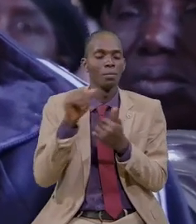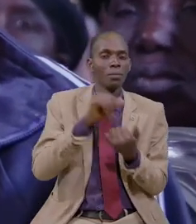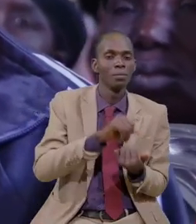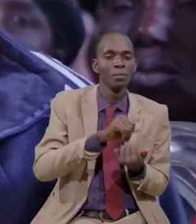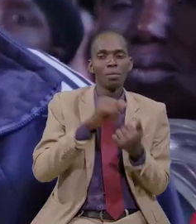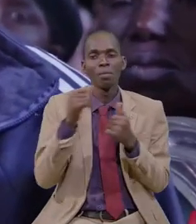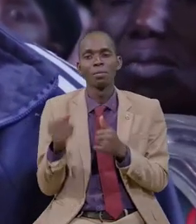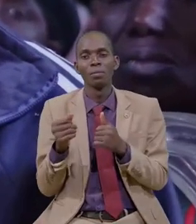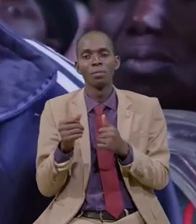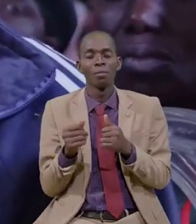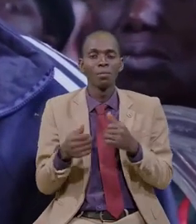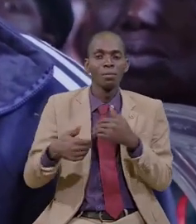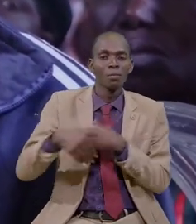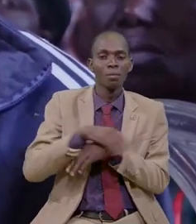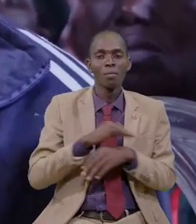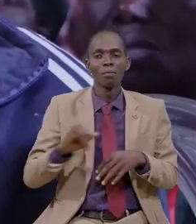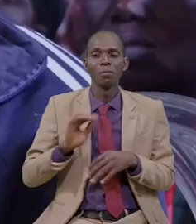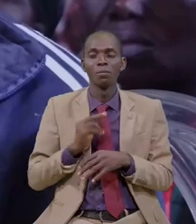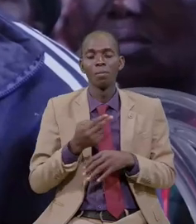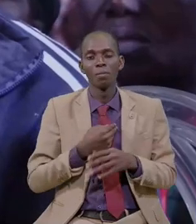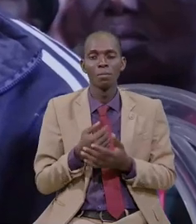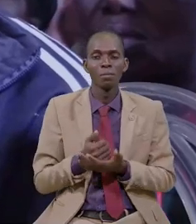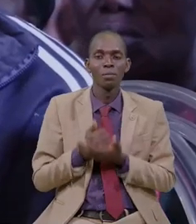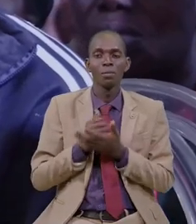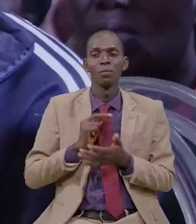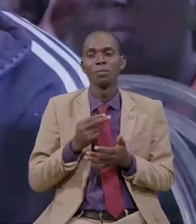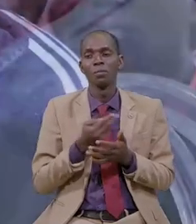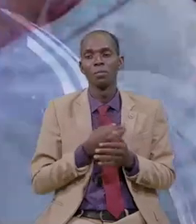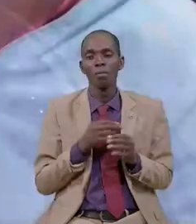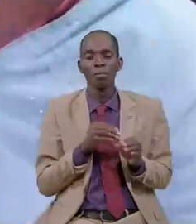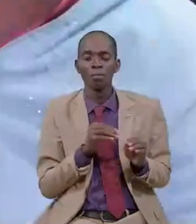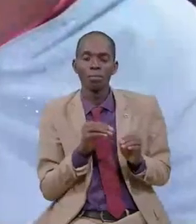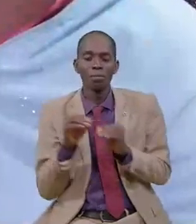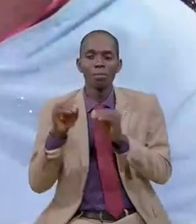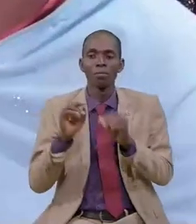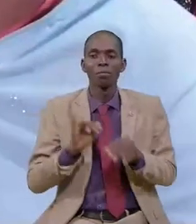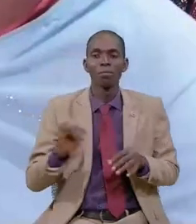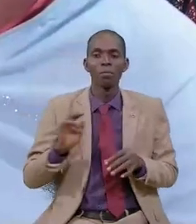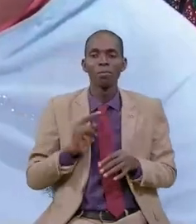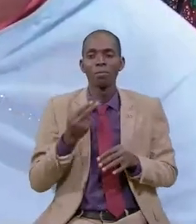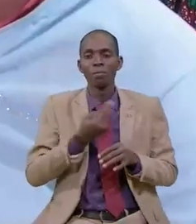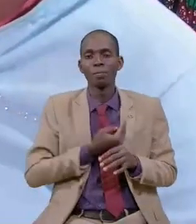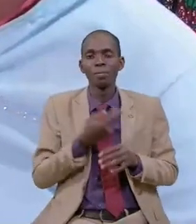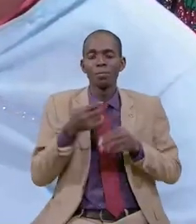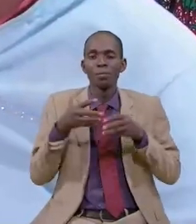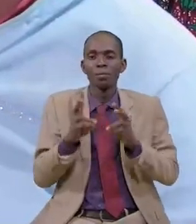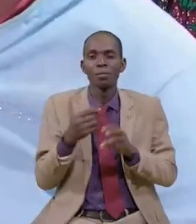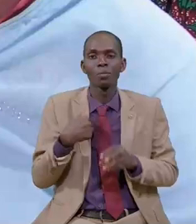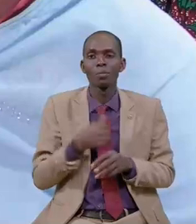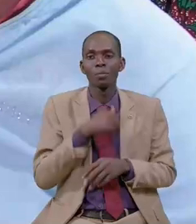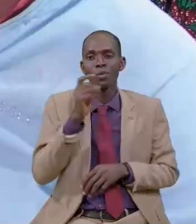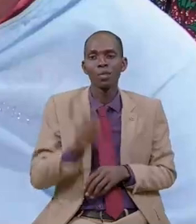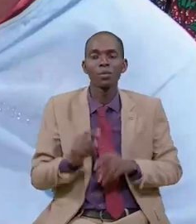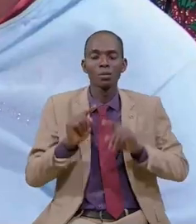et nous enveloppant, nous guidant, nous motivant sur la voie que nous devons marcher.